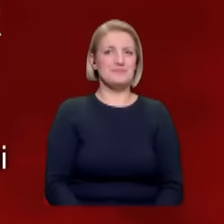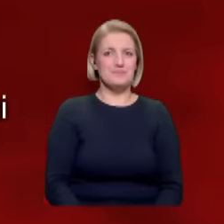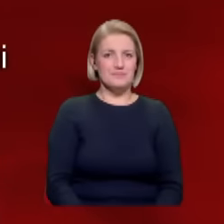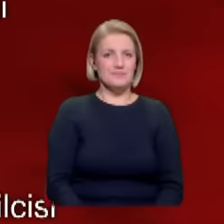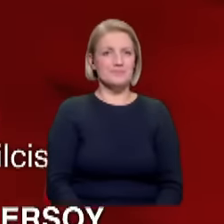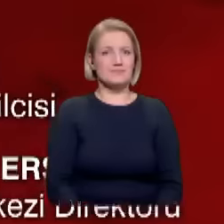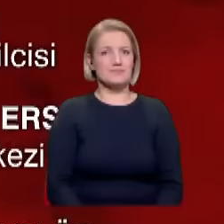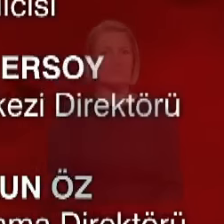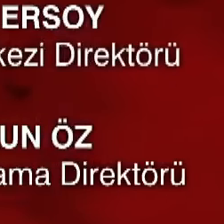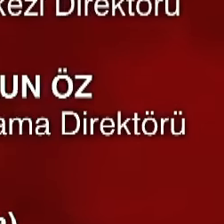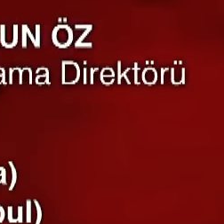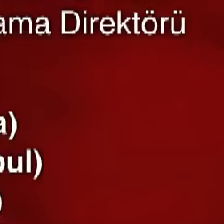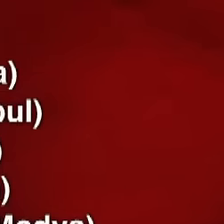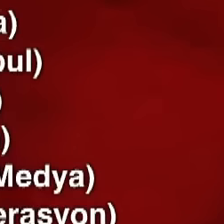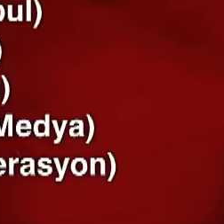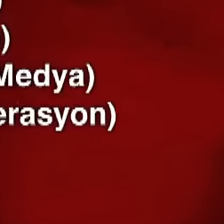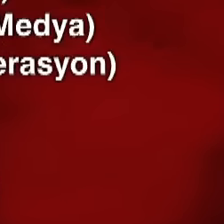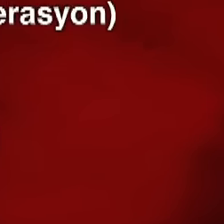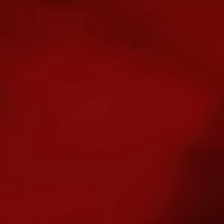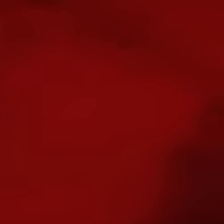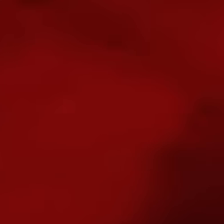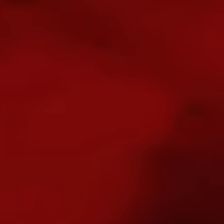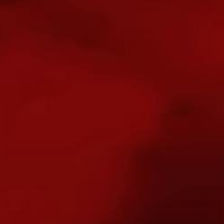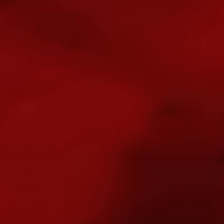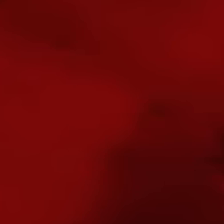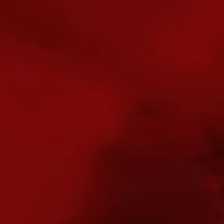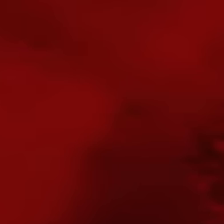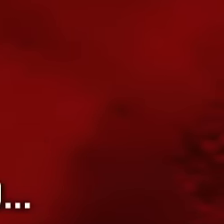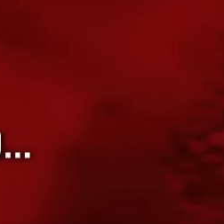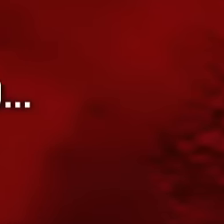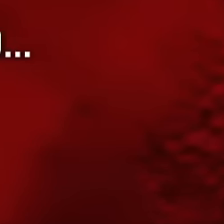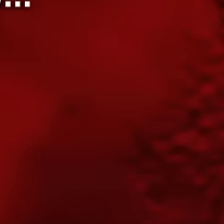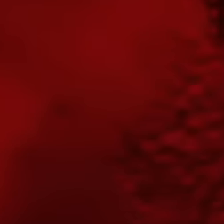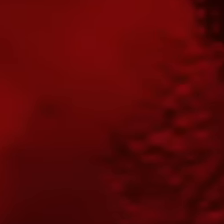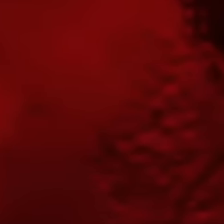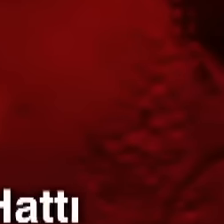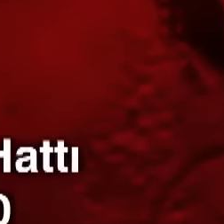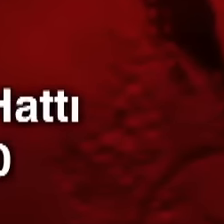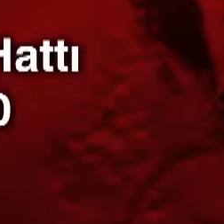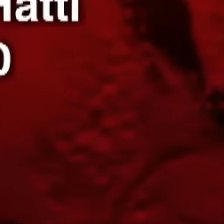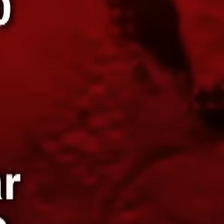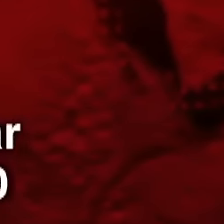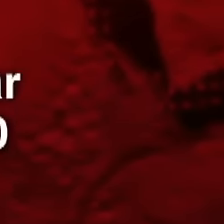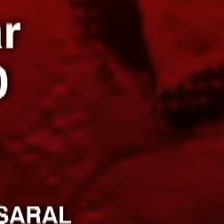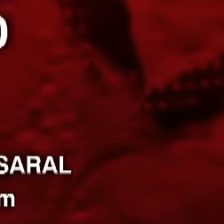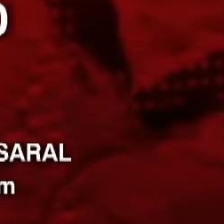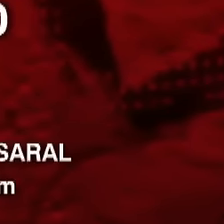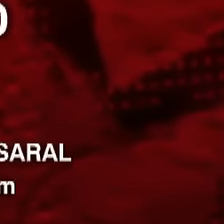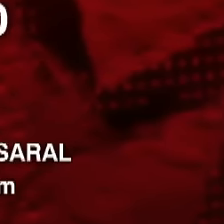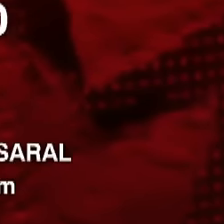Suyuna, taşına, toprağına, bin can feda bir tek dostuma.